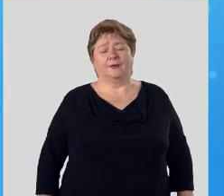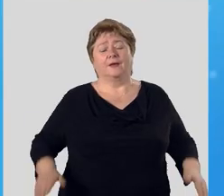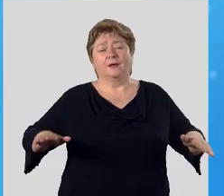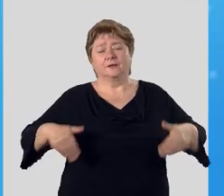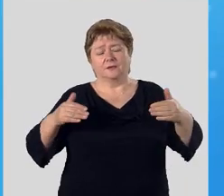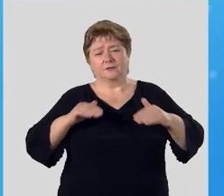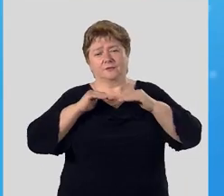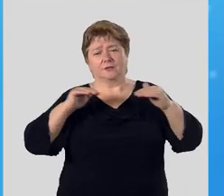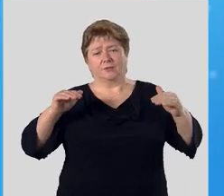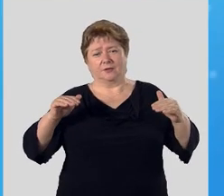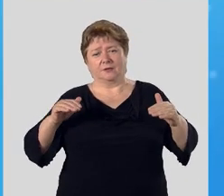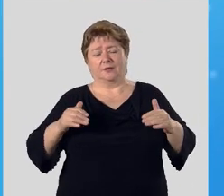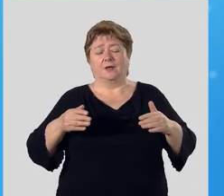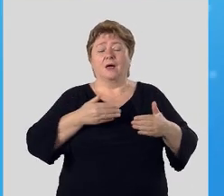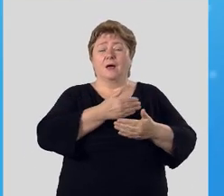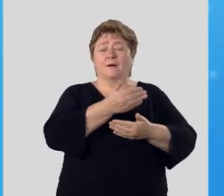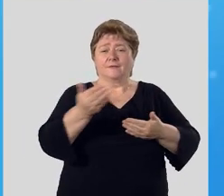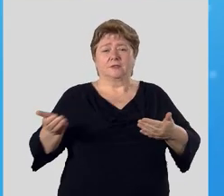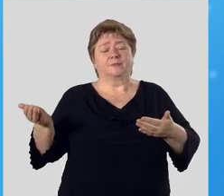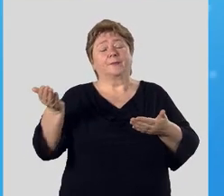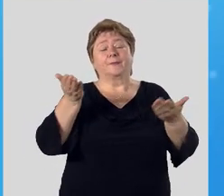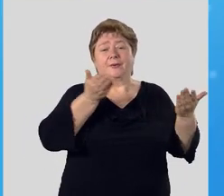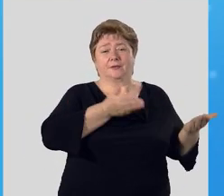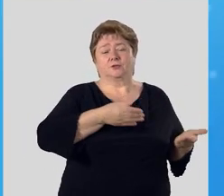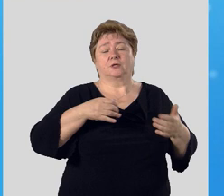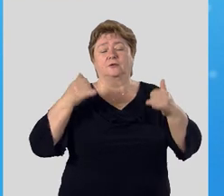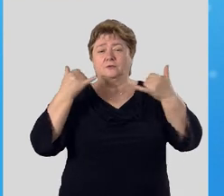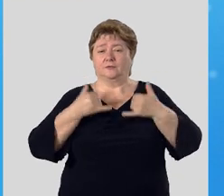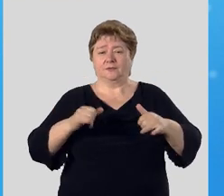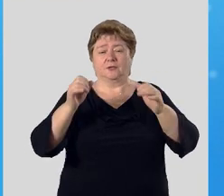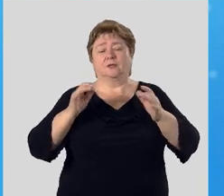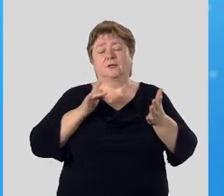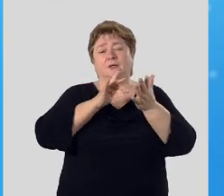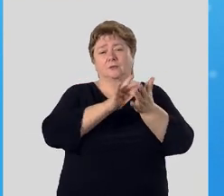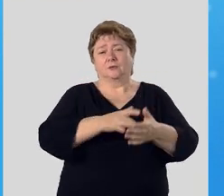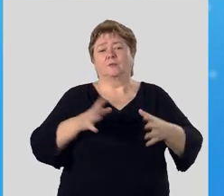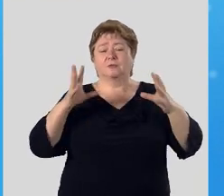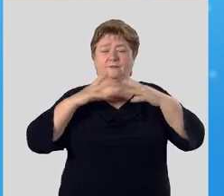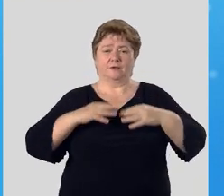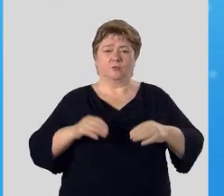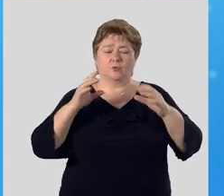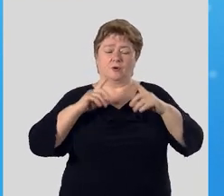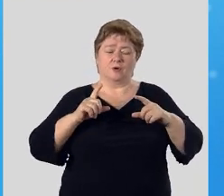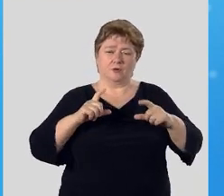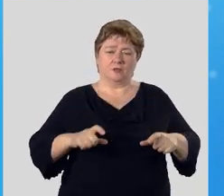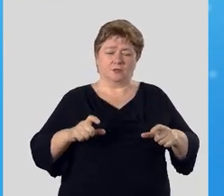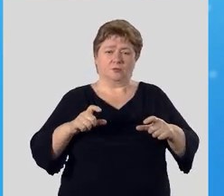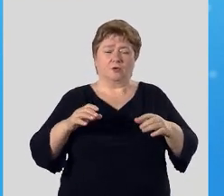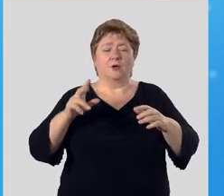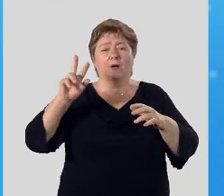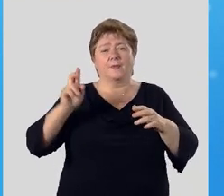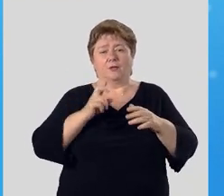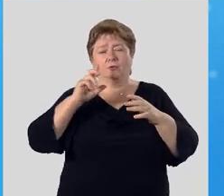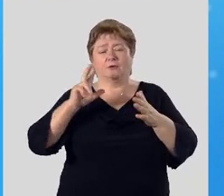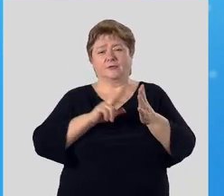здравствуйте ребята я приглашаю вас в увлекательное путешествие по своему организму в биологию 8